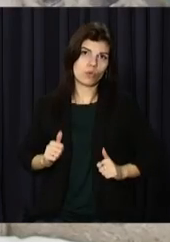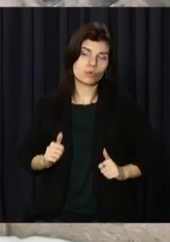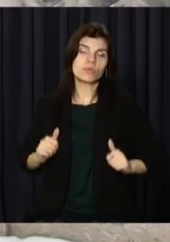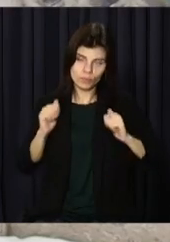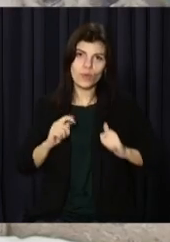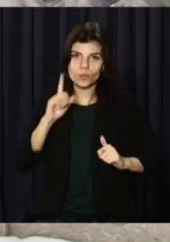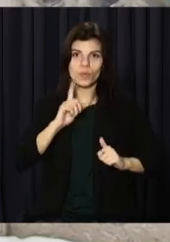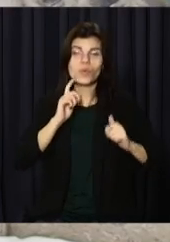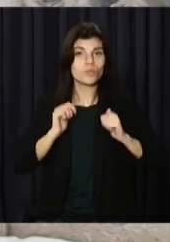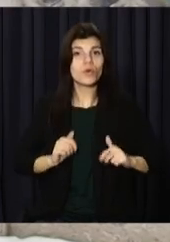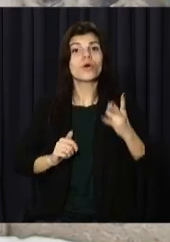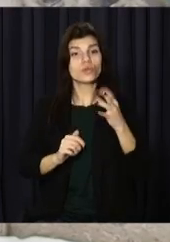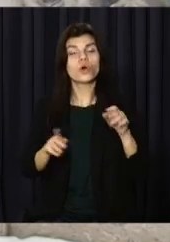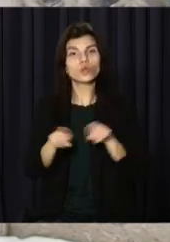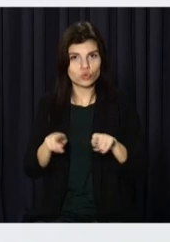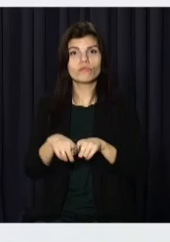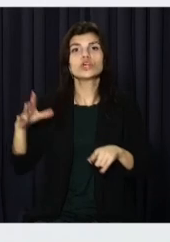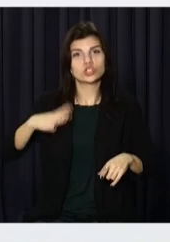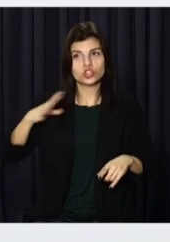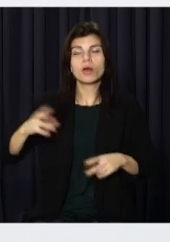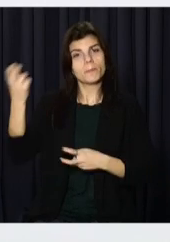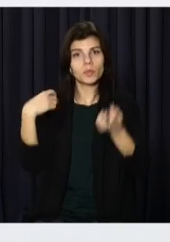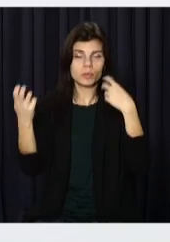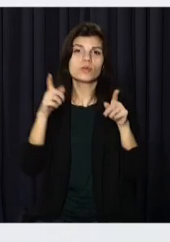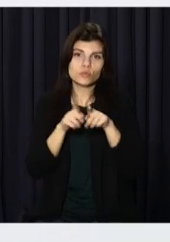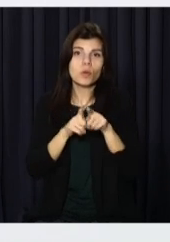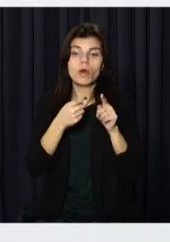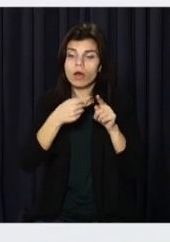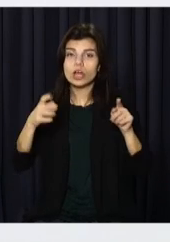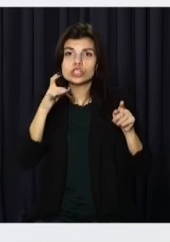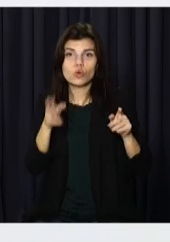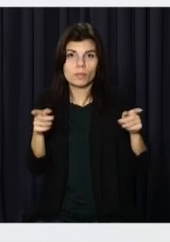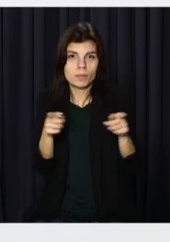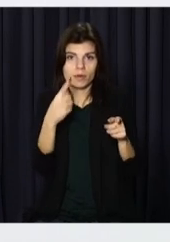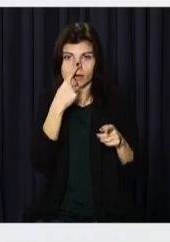крові хоча й спокійні, та на донорів все ж чекають. Анастасія Вільхова, Open News, телеканал «Відкритий».